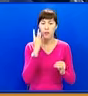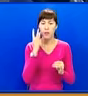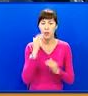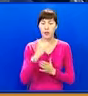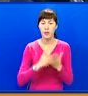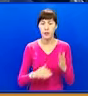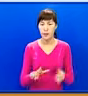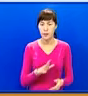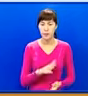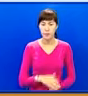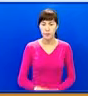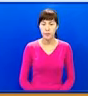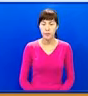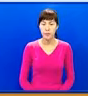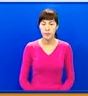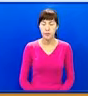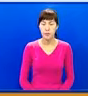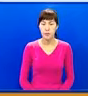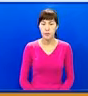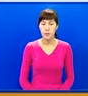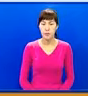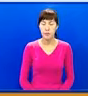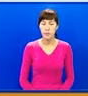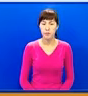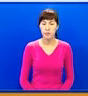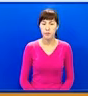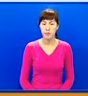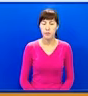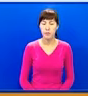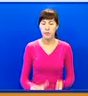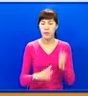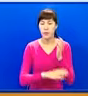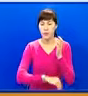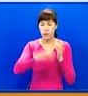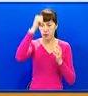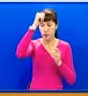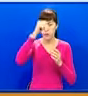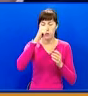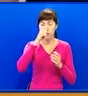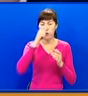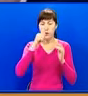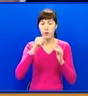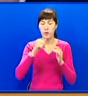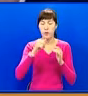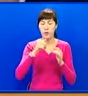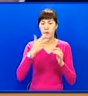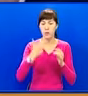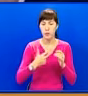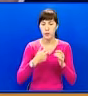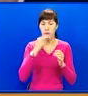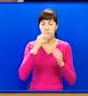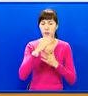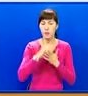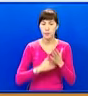төмендеді дейді үкімет мүшелері. Соңғы 3 ай бойы қатарынан азық-түлік тауарларының бағасы төмендеуде. Ағымдағы жылдың